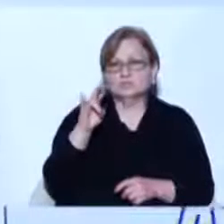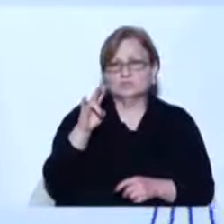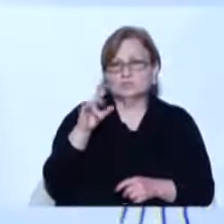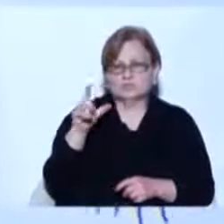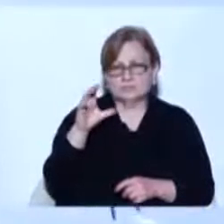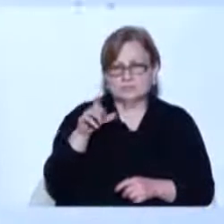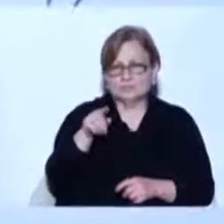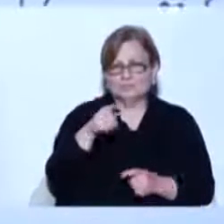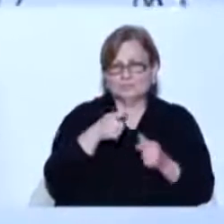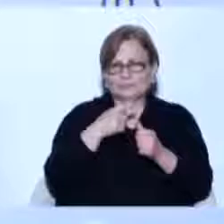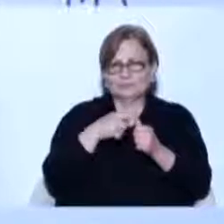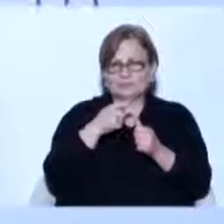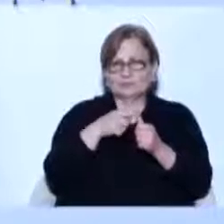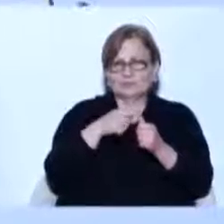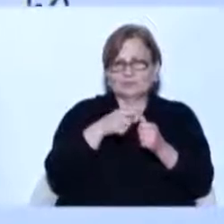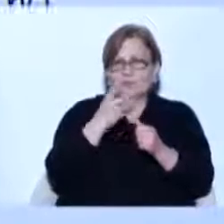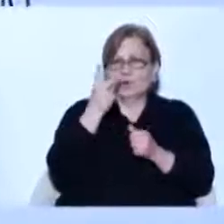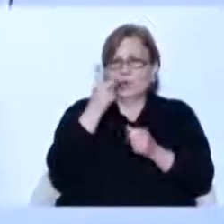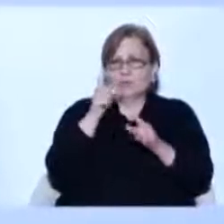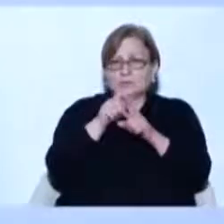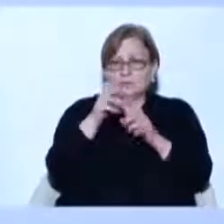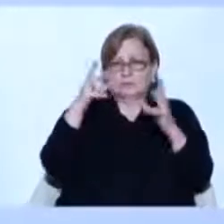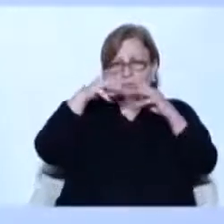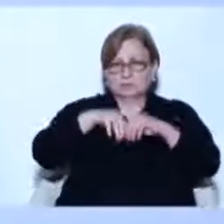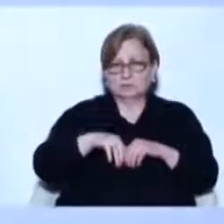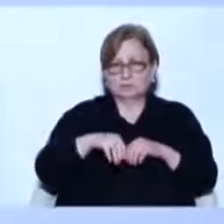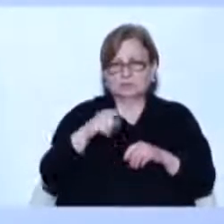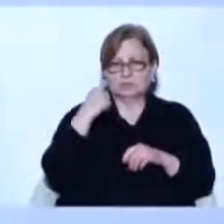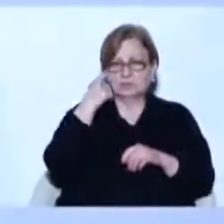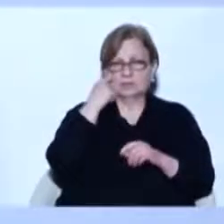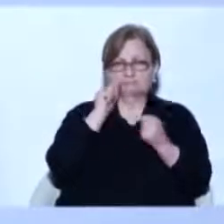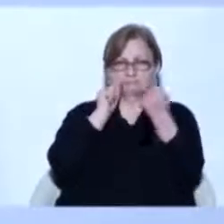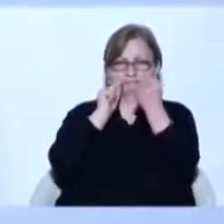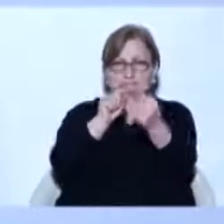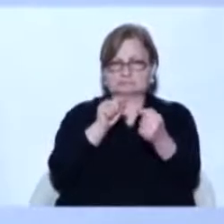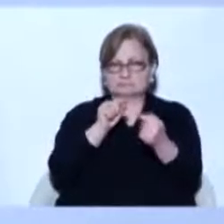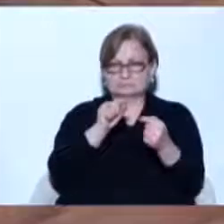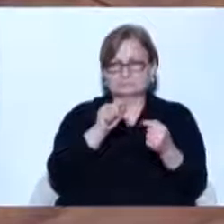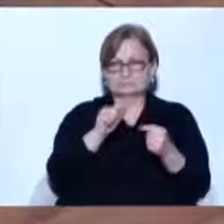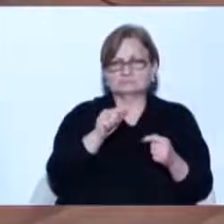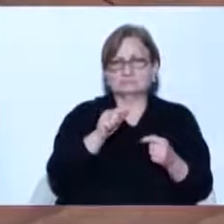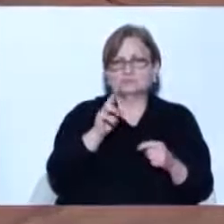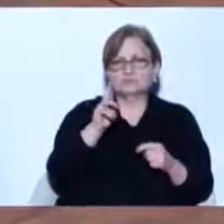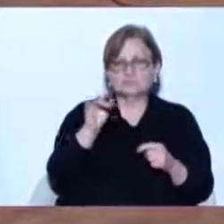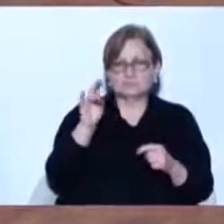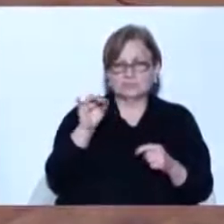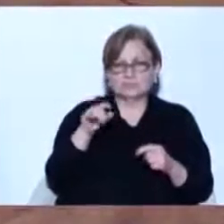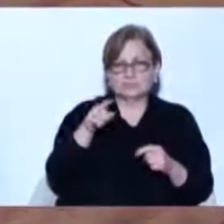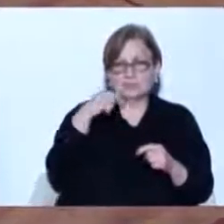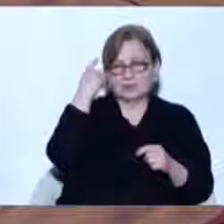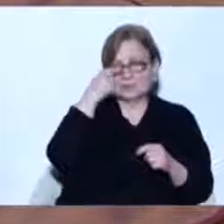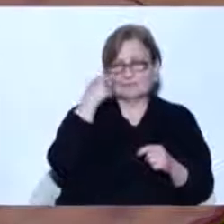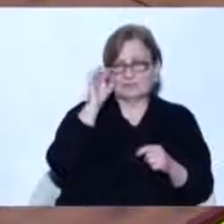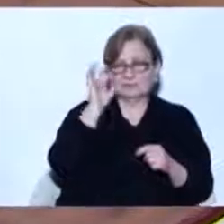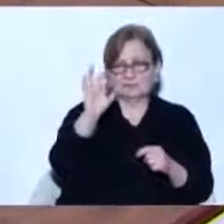მაგრამ ნახეთ, ეს სიტყვა ორი სიტყვისგან შედგება: თვალი და წუნი. წუნი ნაკლს ნიშნავს. ნახე, აქ თვალი